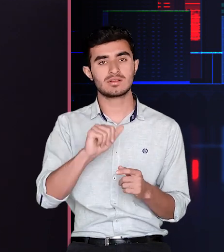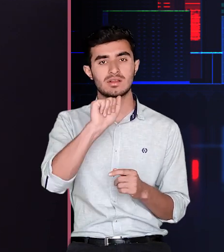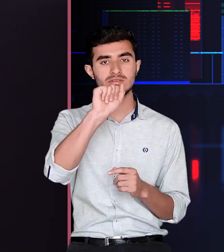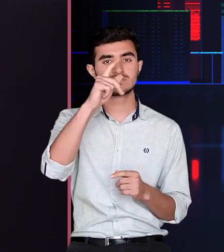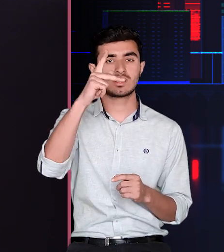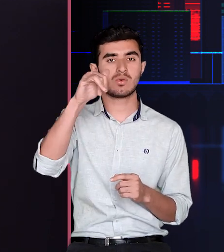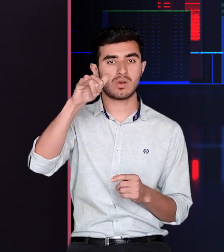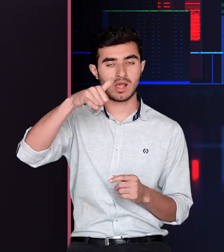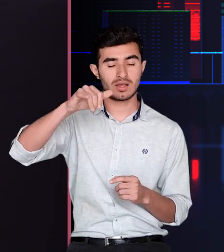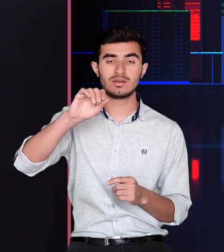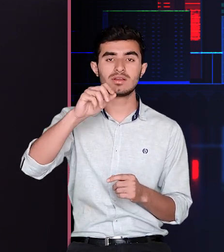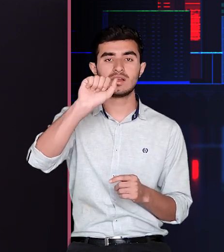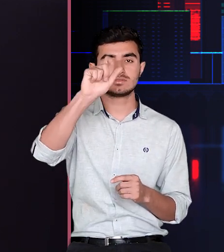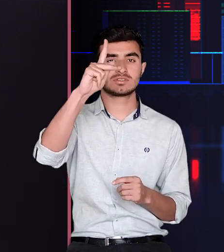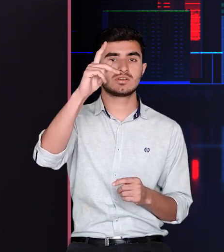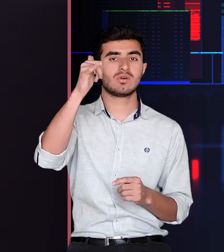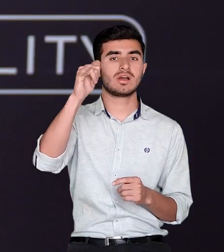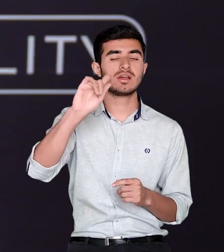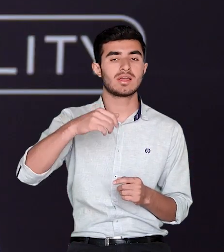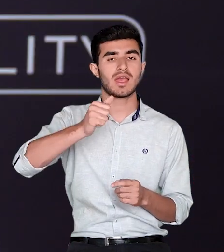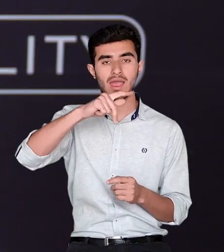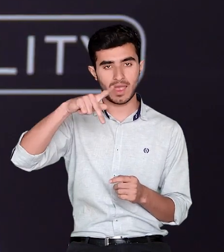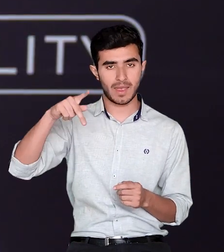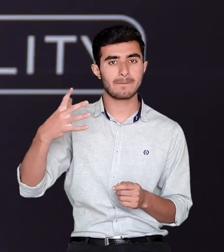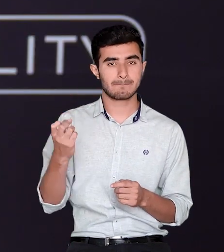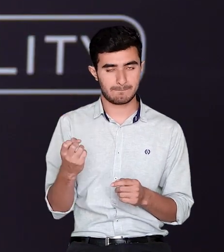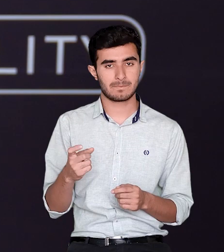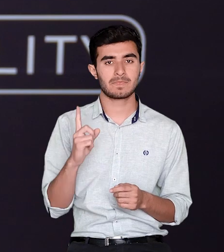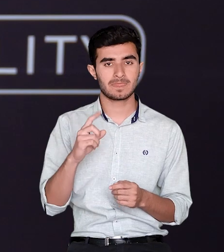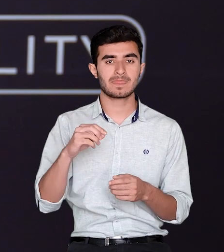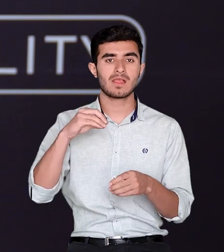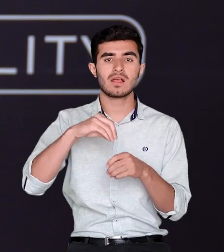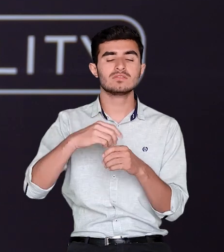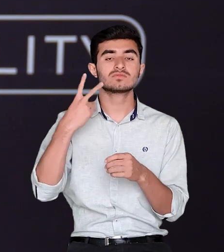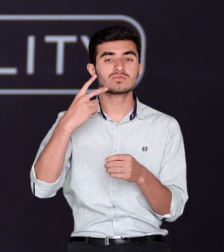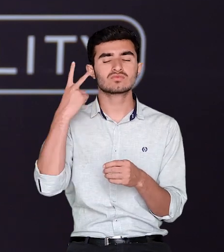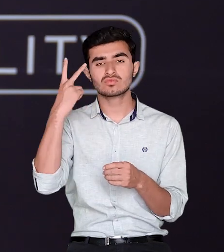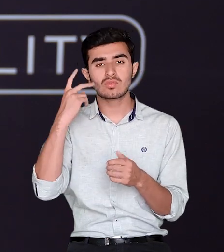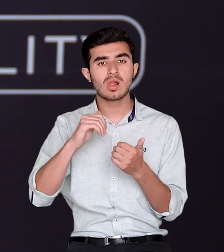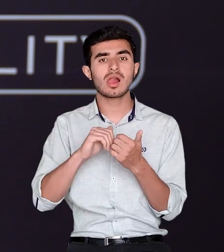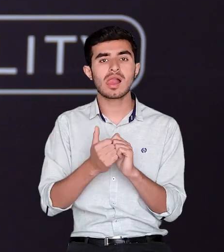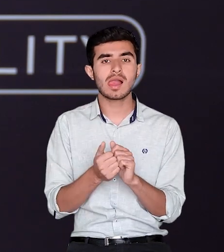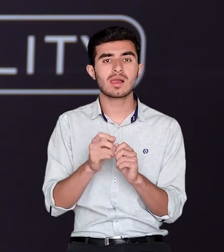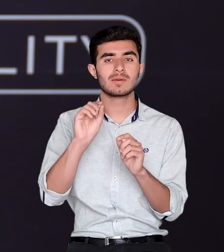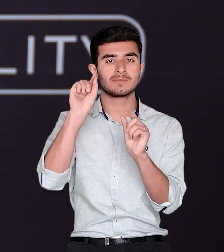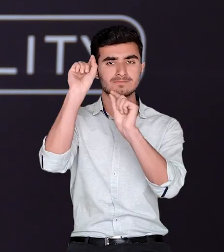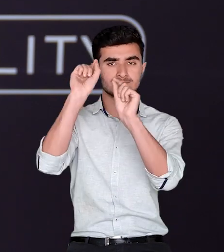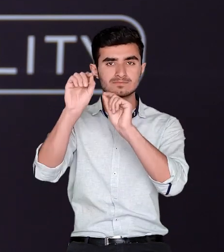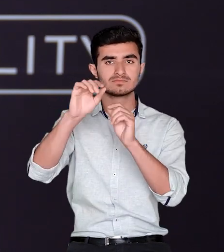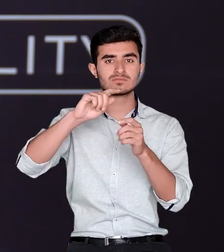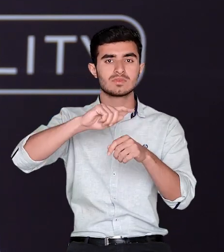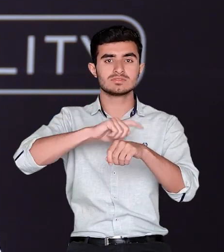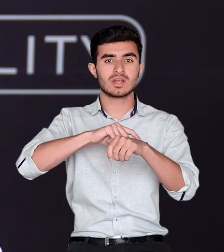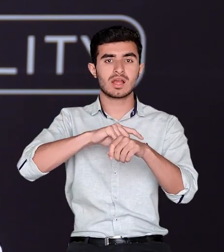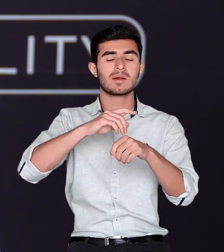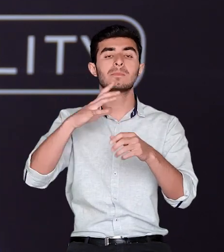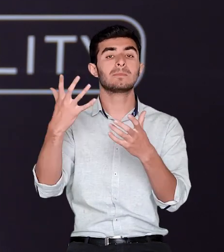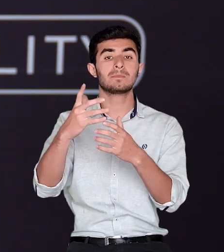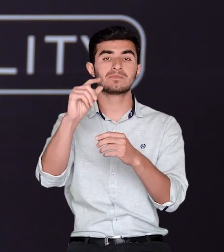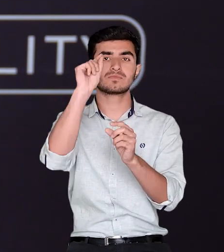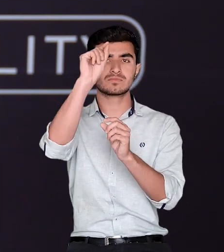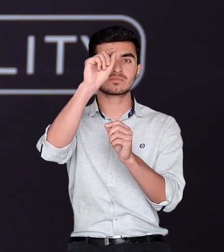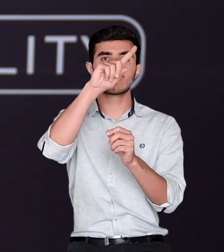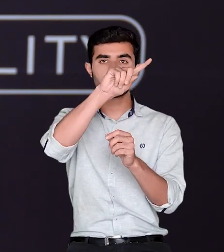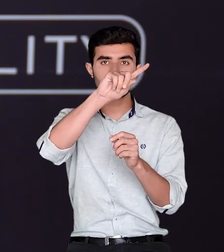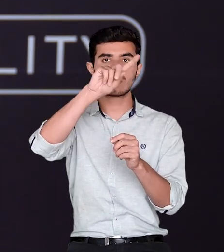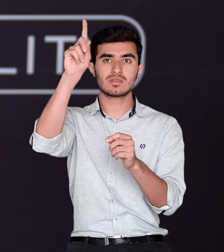बाय सीज़न बदलते रहते हैं कॉन्स्टलेशन। जैसे अभी जो सीज़न चल रहा है इसमें डीप स्काई सीज़न इसको कहते हैं, इसमें ज़्यादातर गैलेक्सीज आए होती हैं। मगर